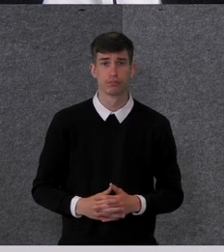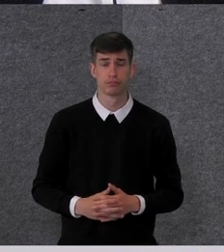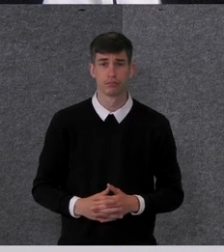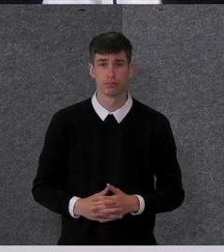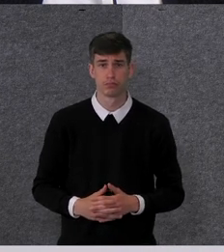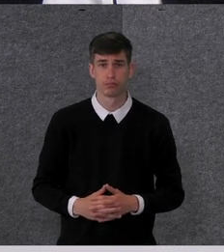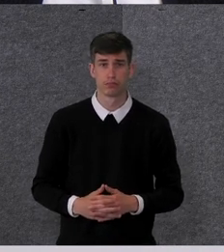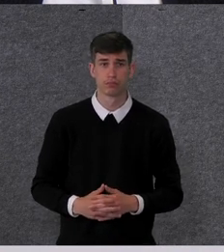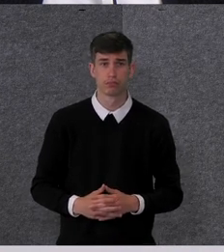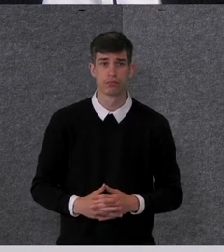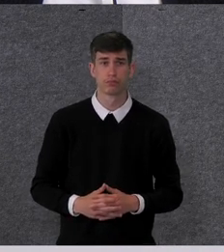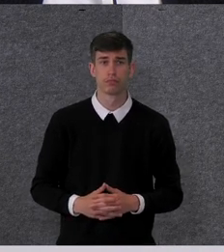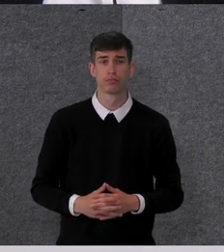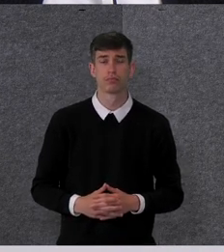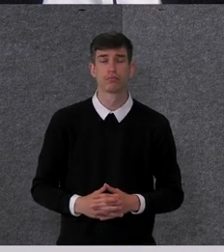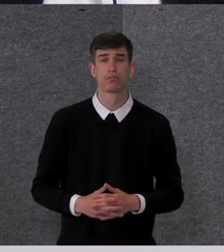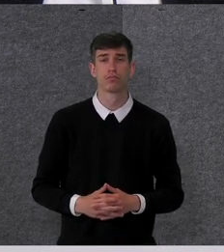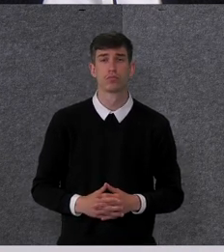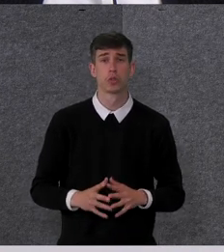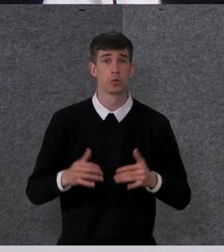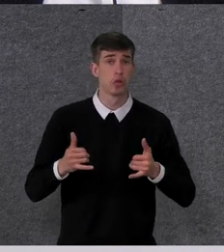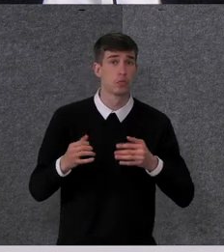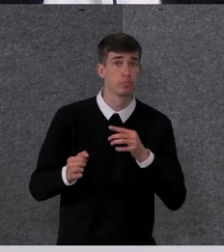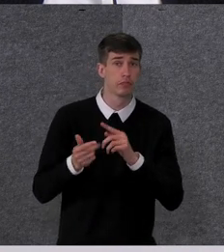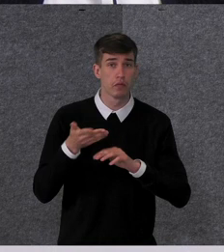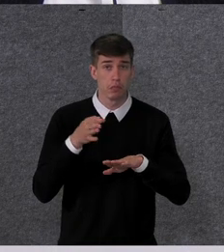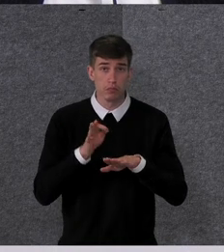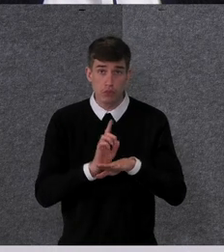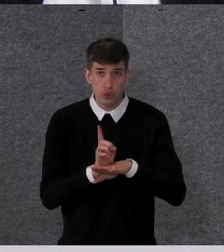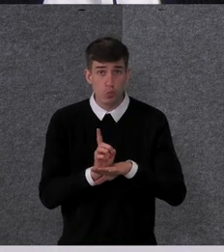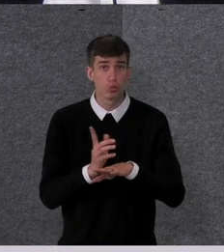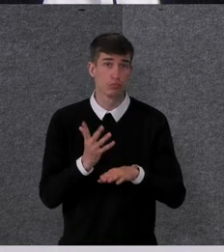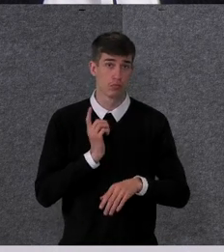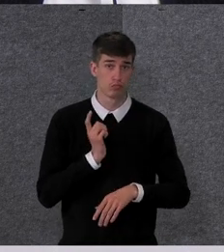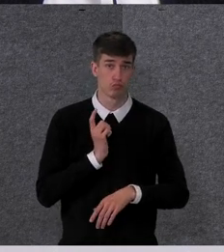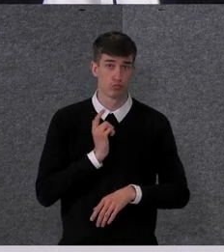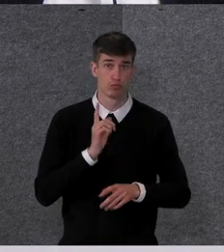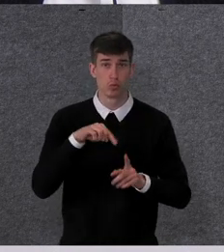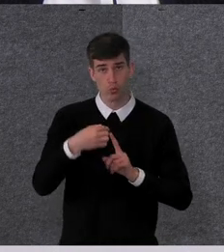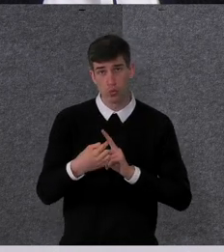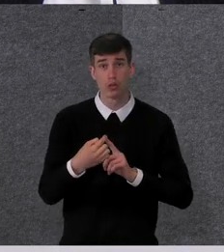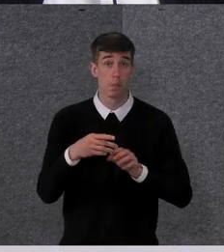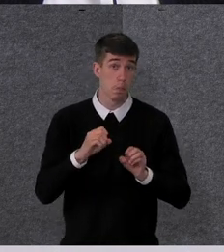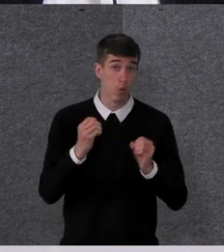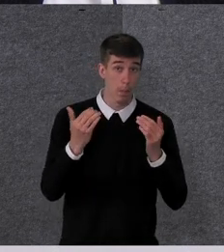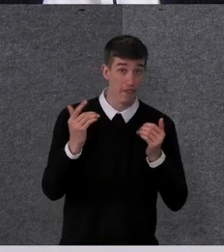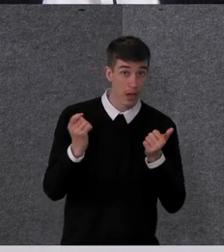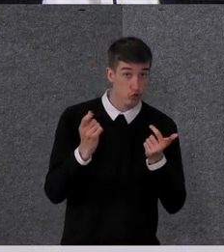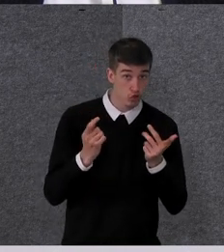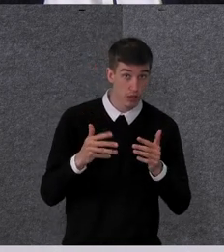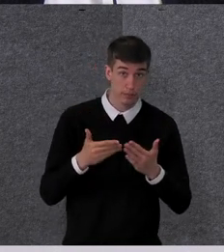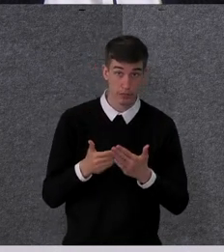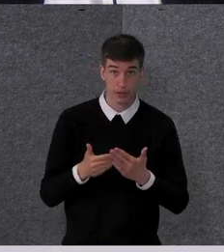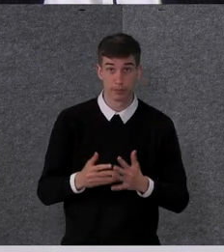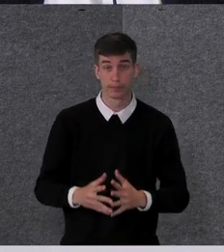Platz 19. Wir warten noch einen kurzen Moment, falls es noch weitere KandidatInnen gibt, beziehungsweise KandidatInnen.